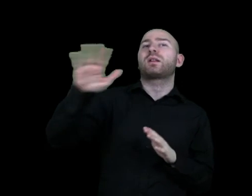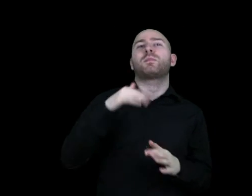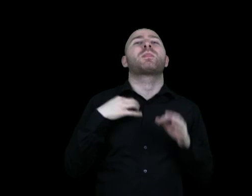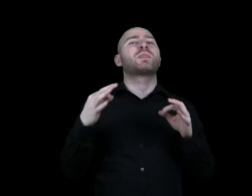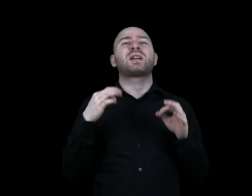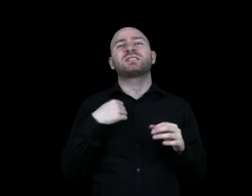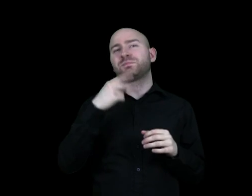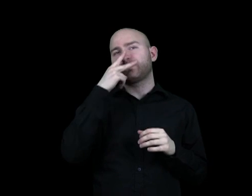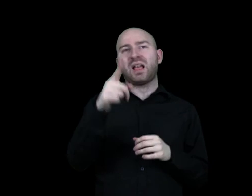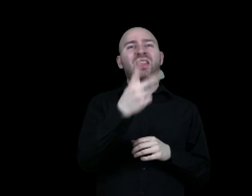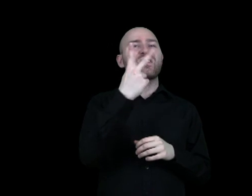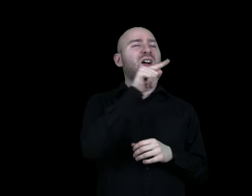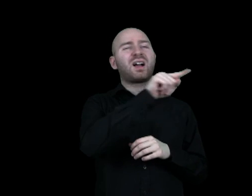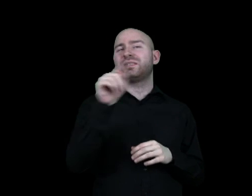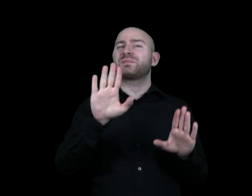wszystkie.